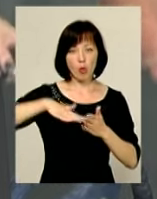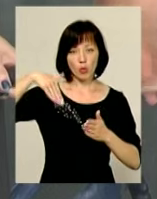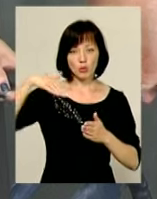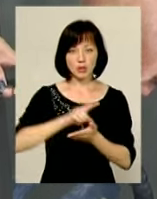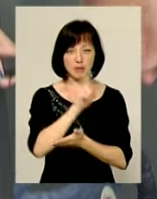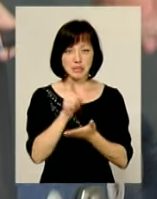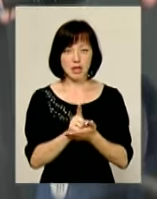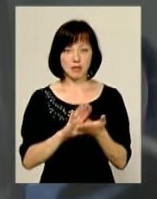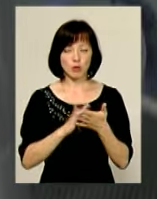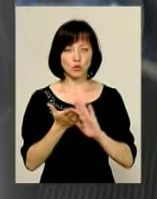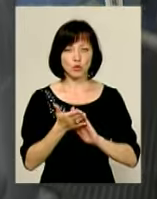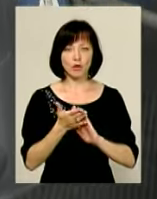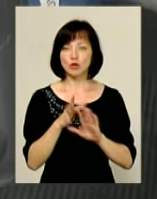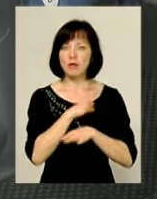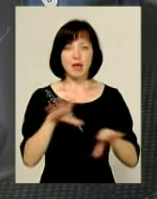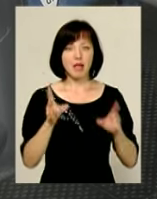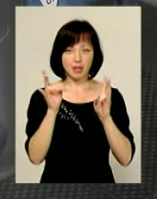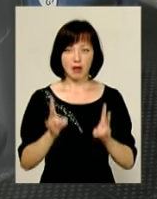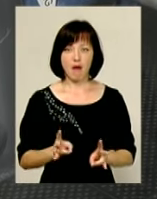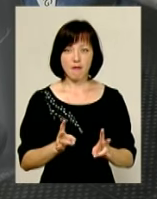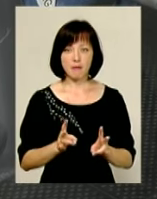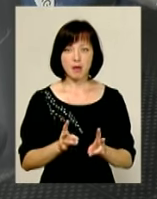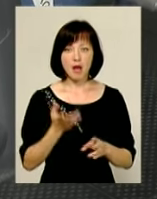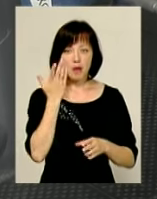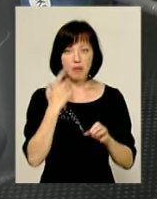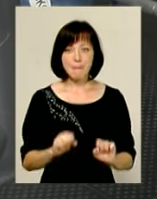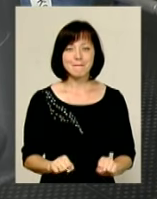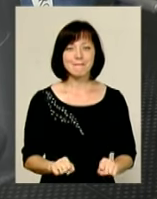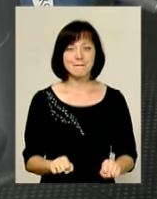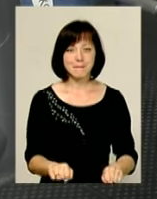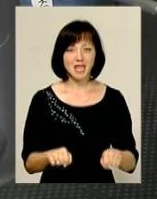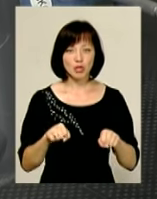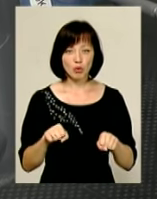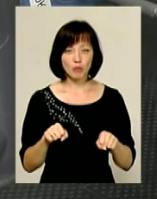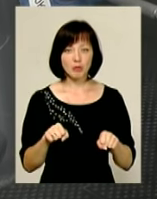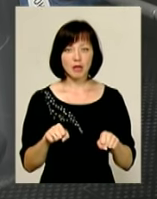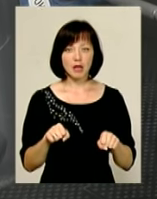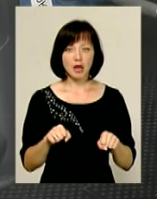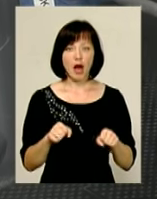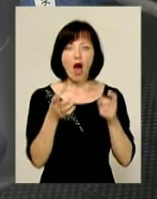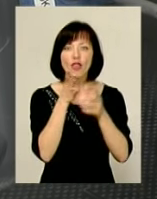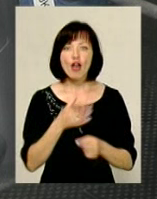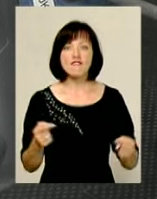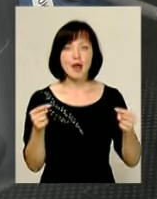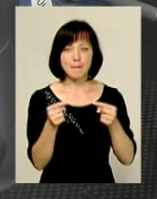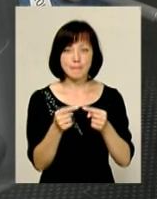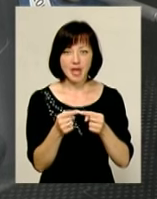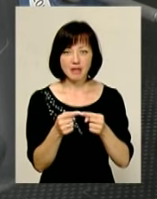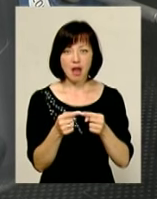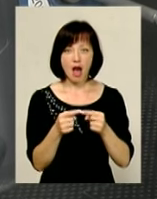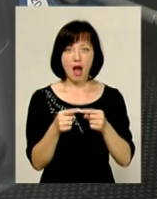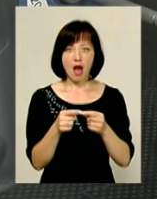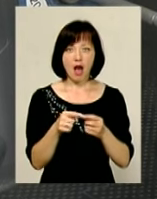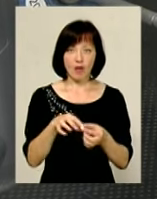обязательное условие, чтоб не было травмы. При подъёме, при подъёме мы одновременно разгибаем